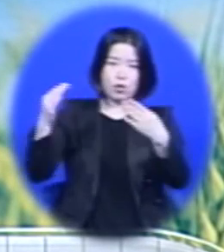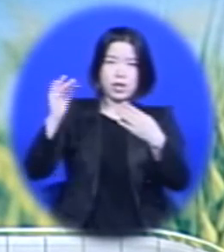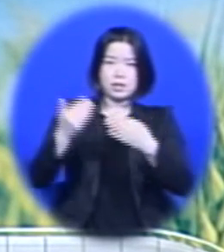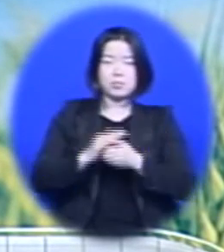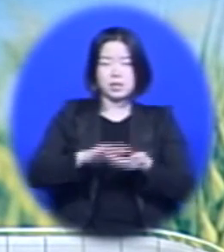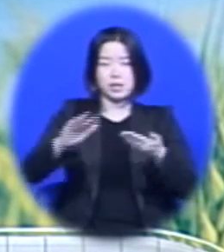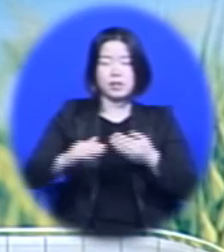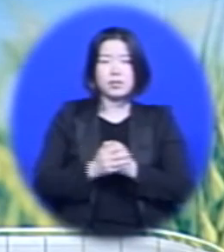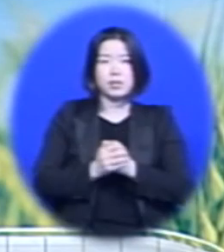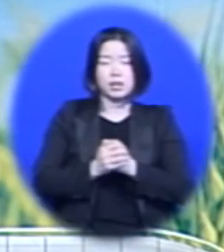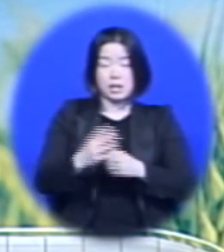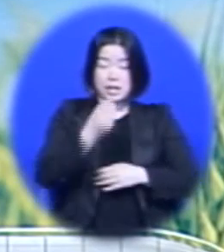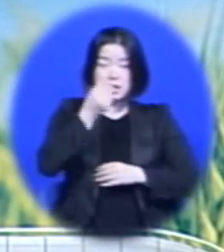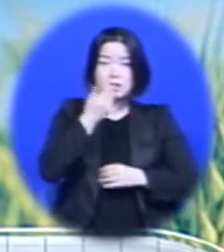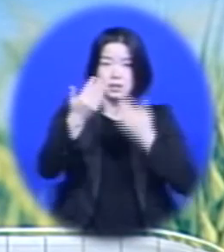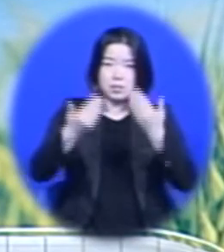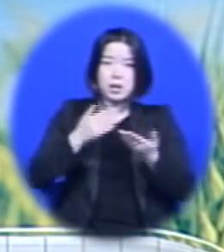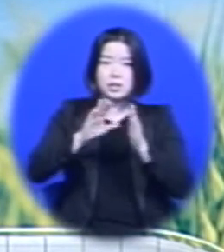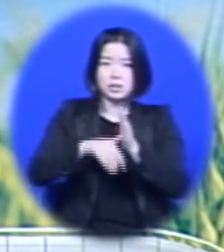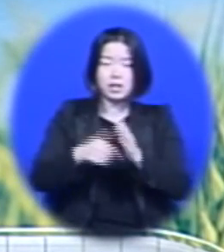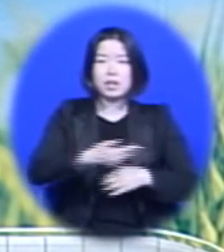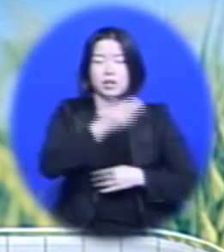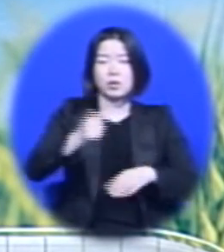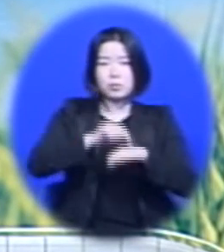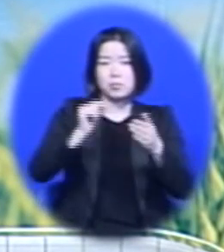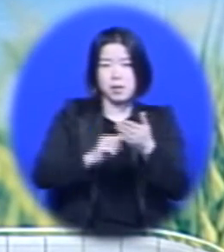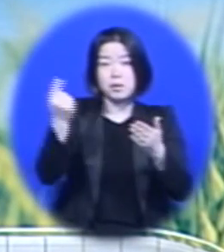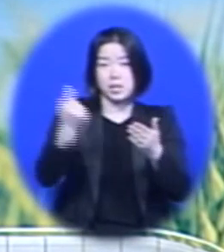됩니다. 성찬을 받을 때 여러분의 마음에